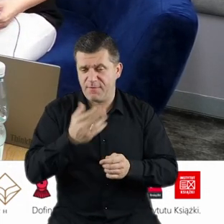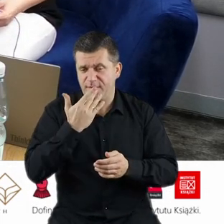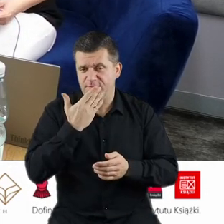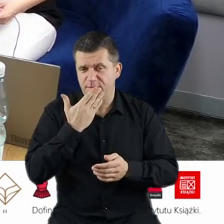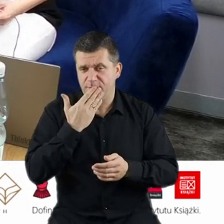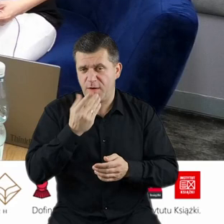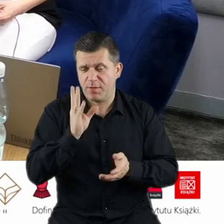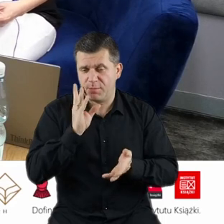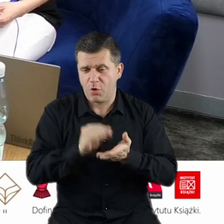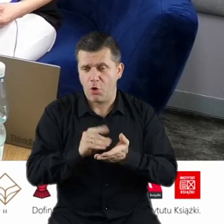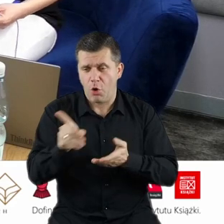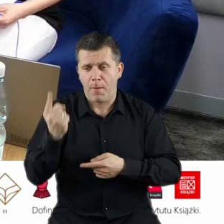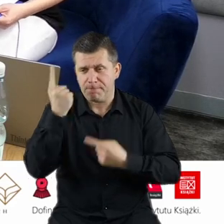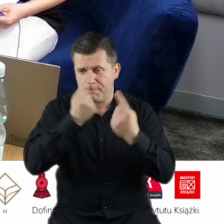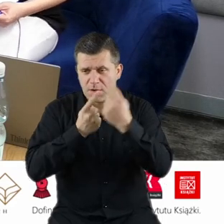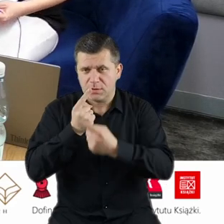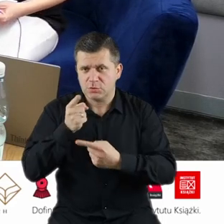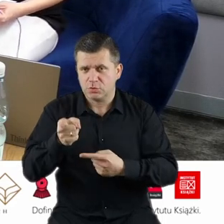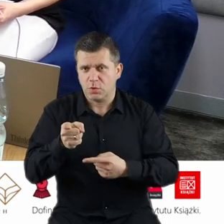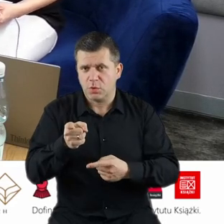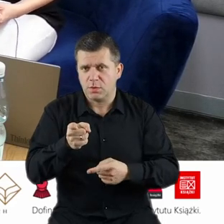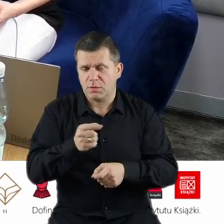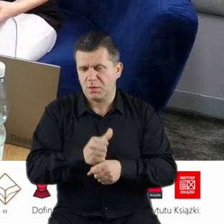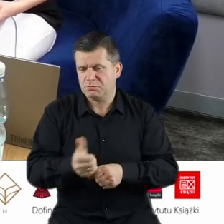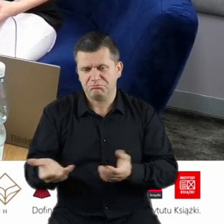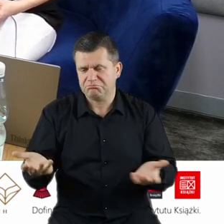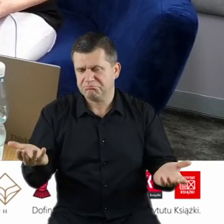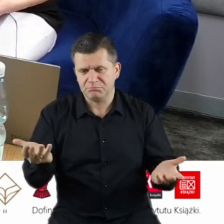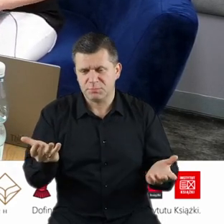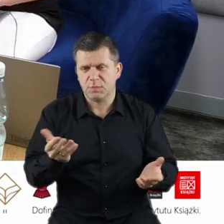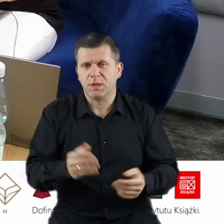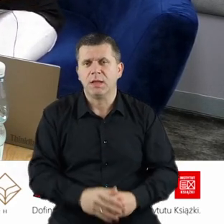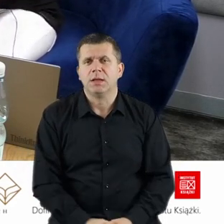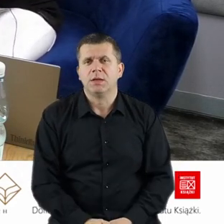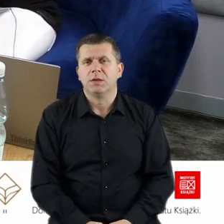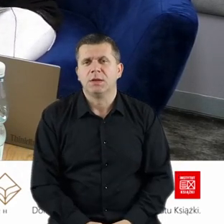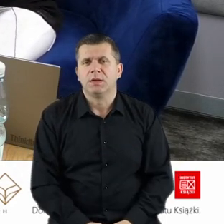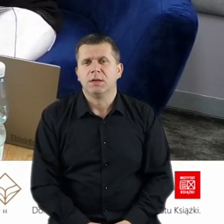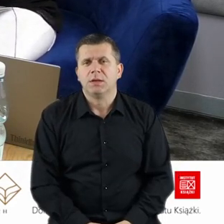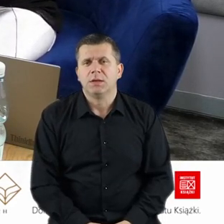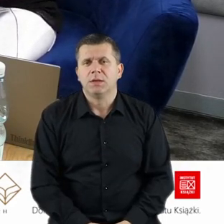którego fragment pani wypowiedzi pani przytoczyła, uważa, że to było naganne moralnie,